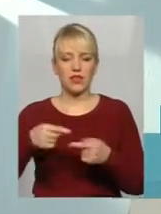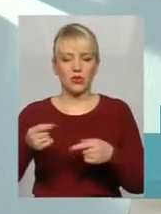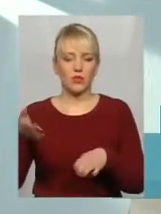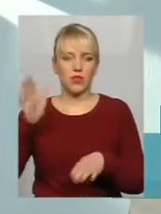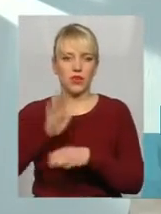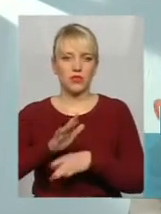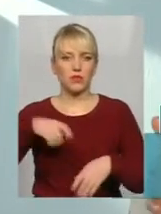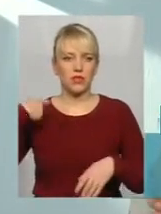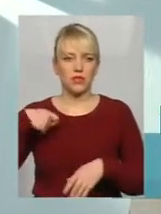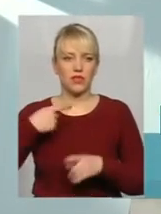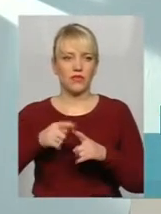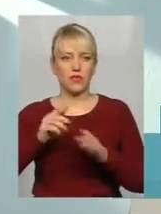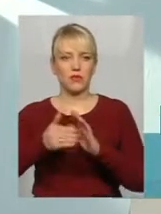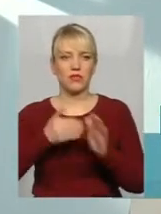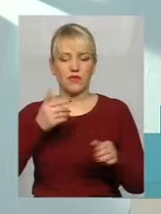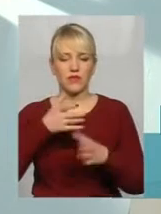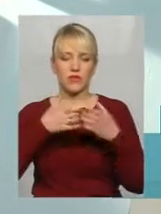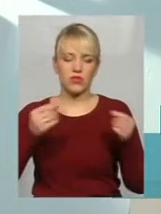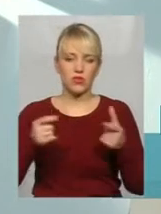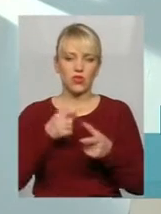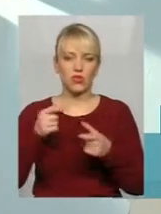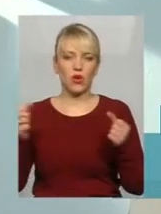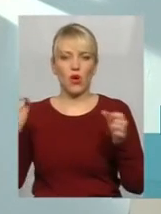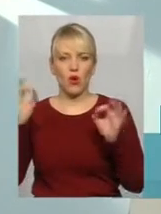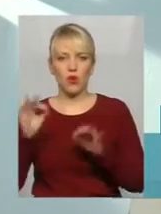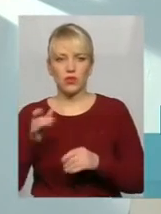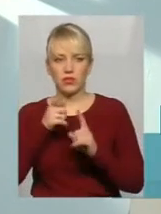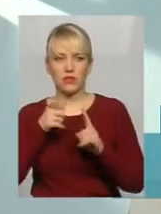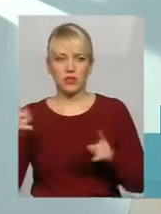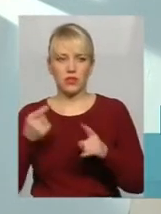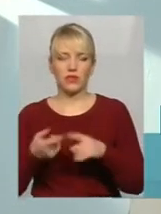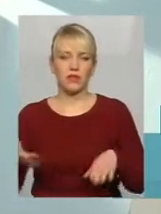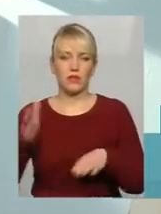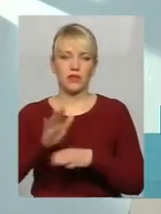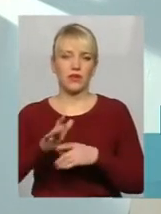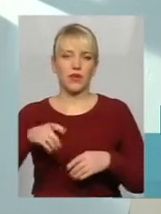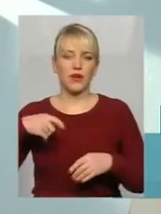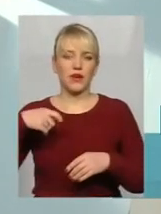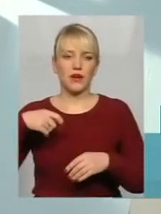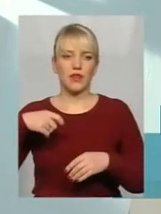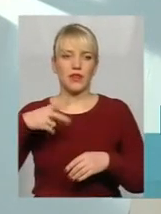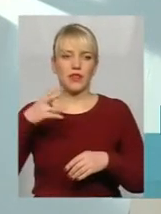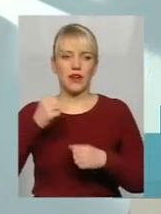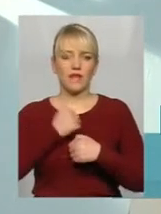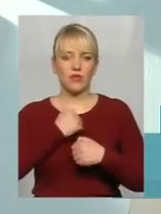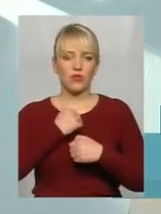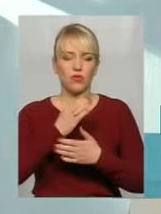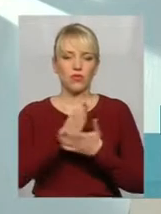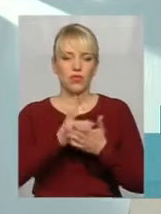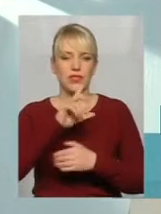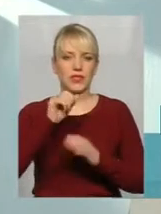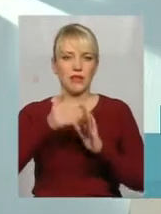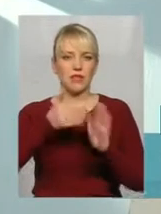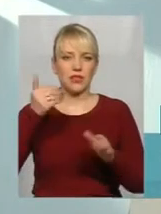призивається весною і теж в осінній період, там визначені терміни відповідним указом на військову службу офіцерів за призовом. Тобто в них теж